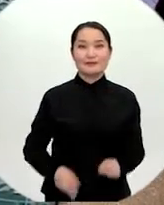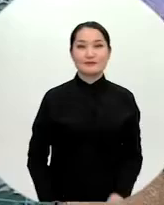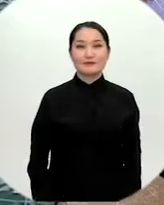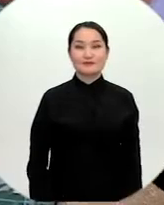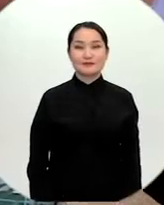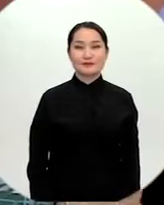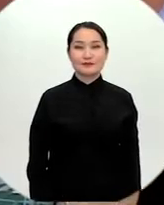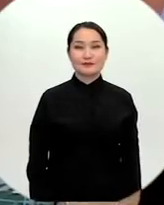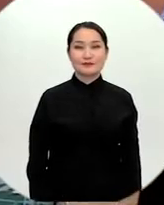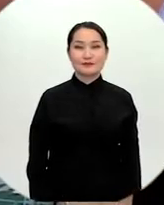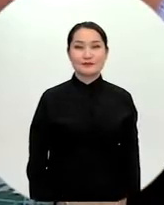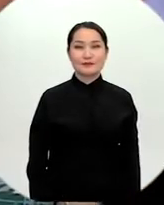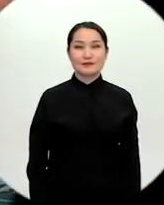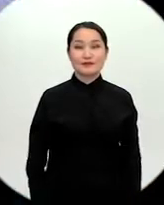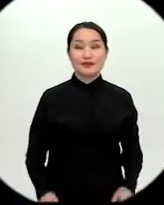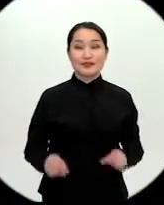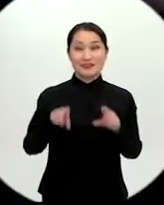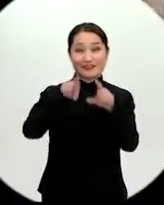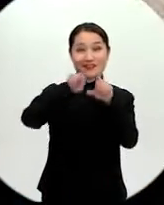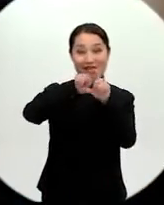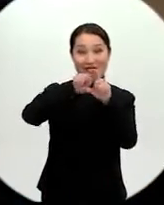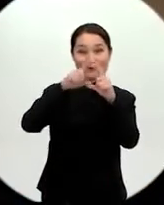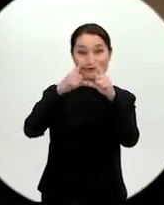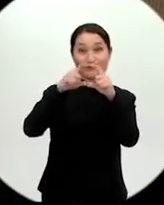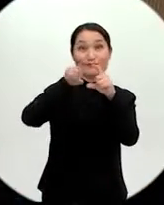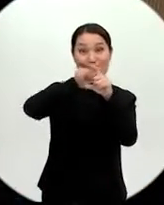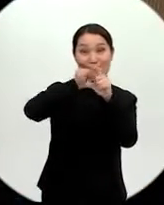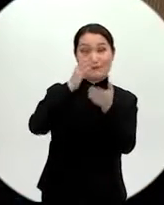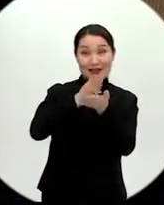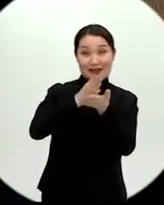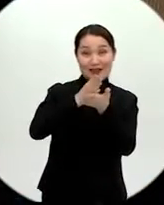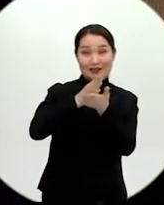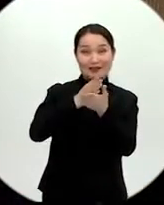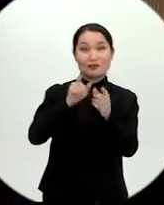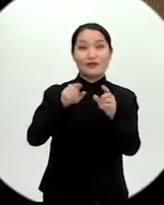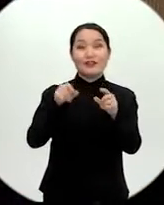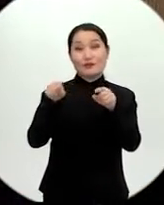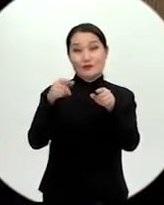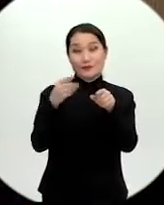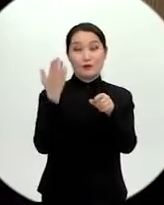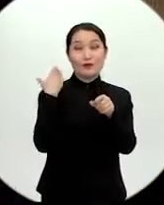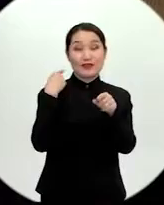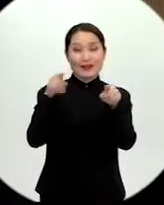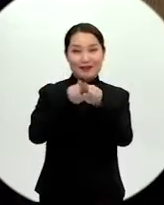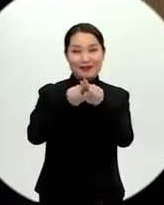хайшлаа салгачихна. За тал дугуй болгоцсон гэсэн үг. За тал дугуйгаа яг төрүүний гişгэ.